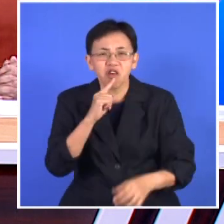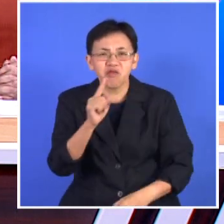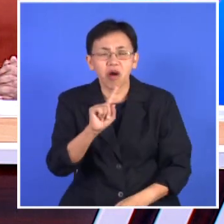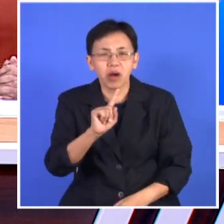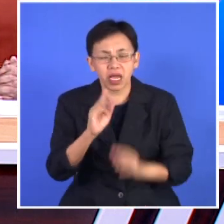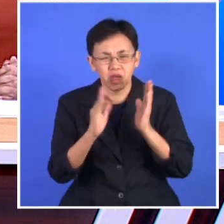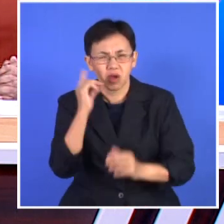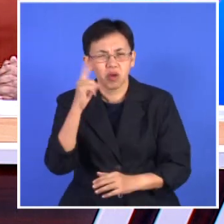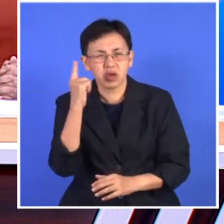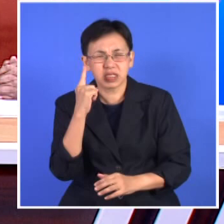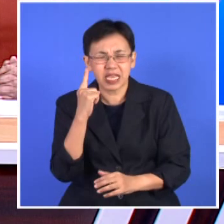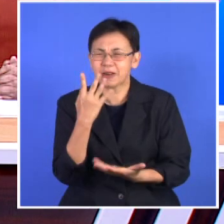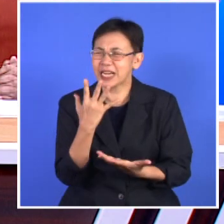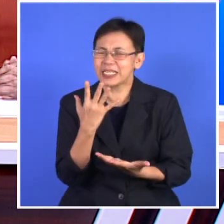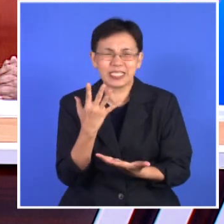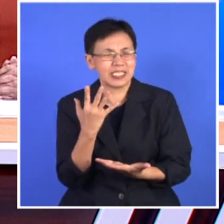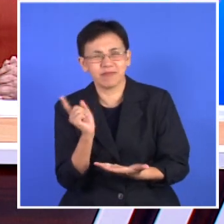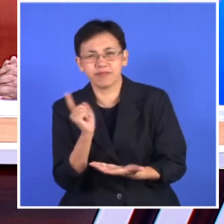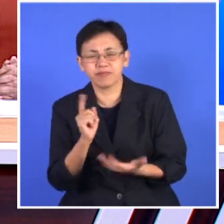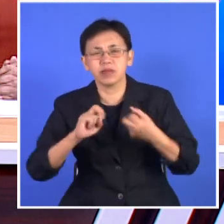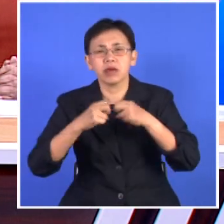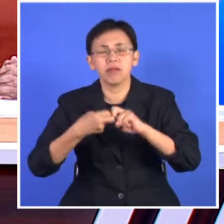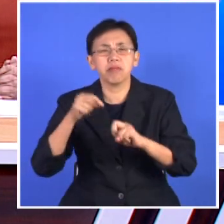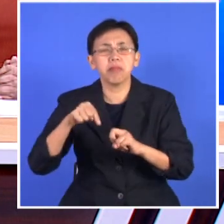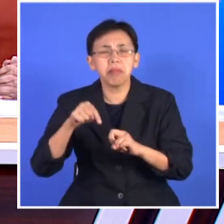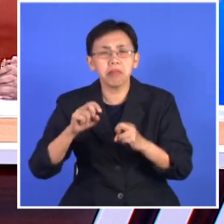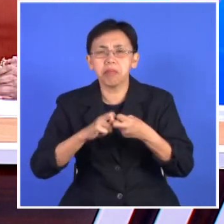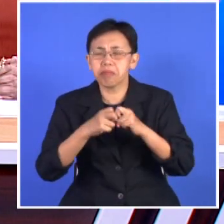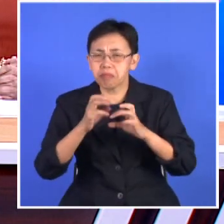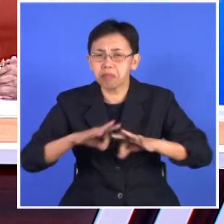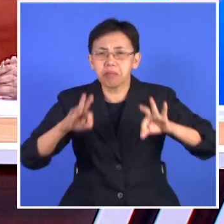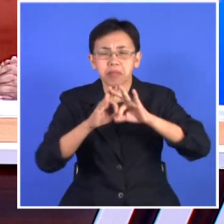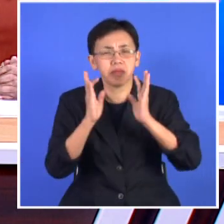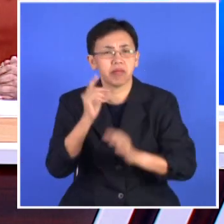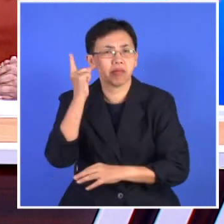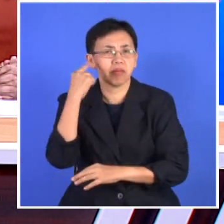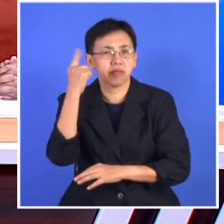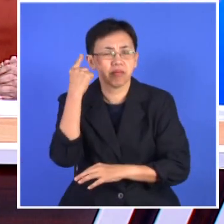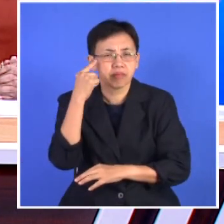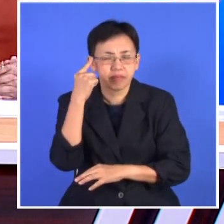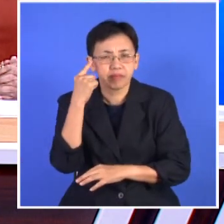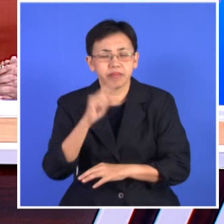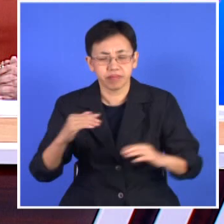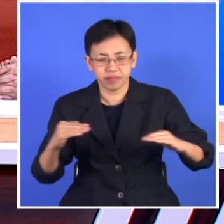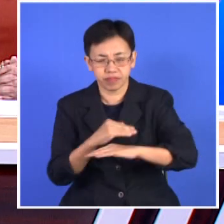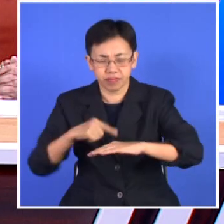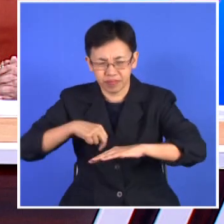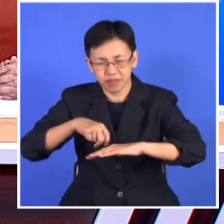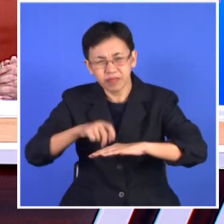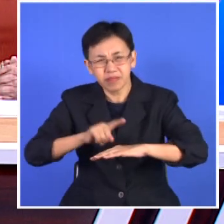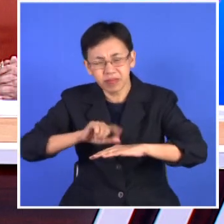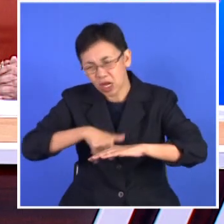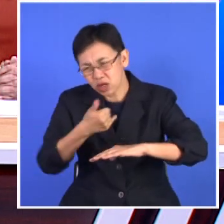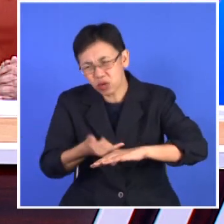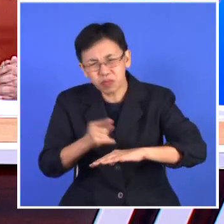นักท่องเที่ยวบอกว่ามาดูหน่อยเถอะปัญหาเรื่องนี้มันเป็นเรื่องใหญ่เพราะว่านักท่องเที่ยวเนี่ยเขาเดินข้ามถนนแล้วไปสะดุดมันเป็น